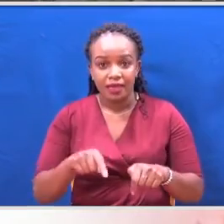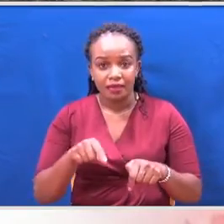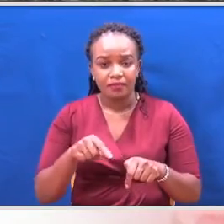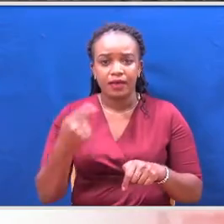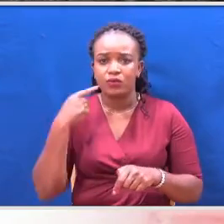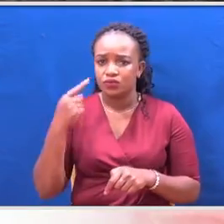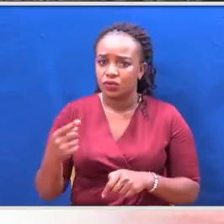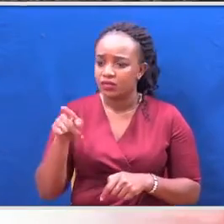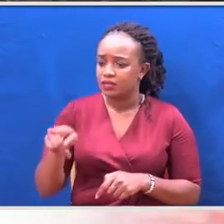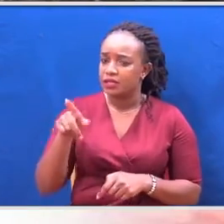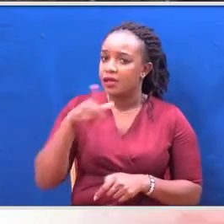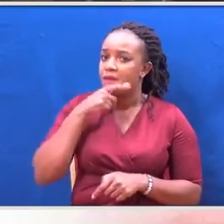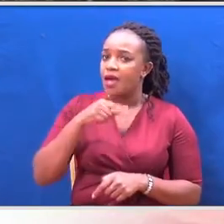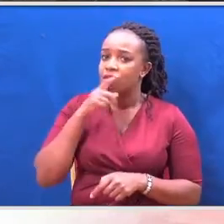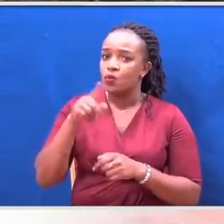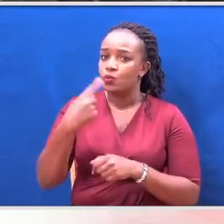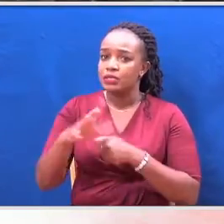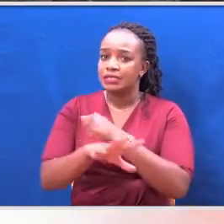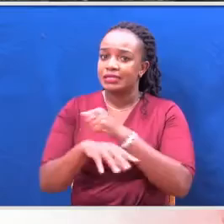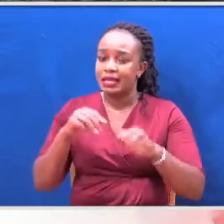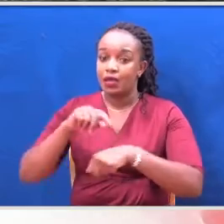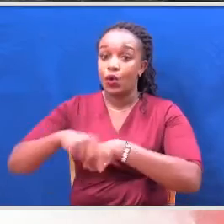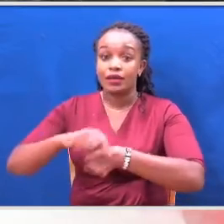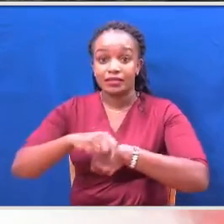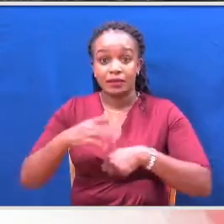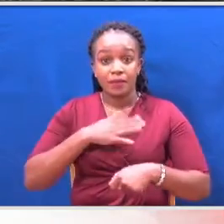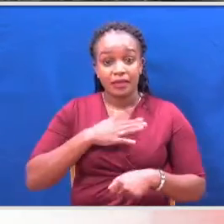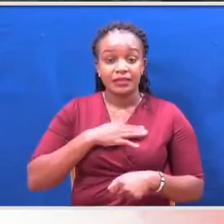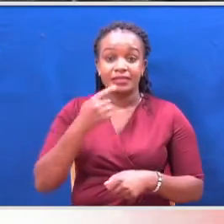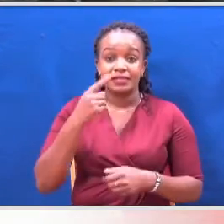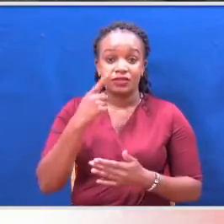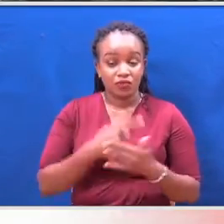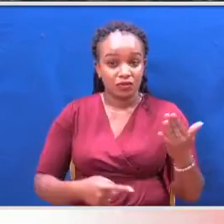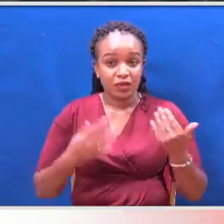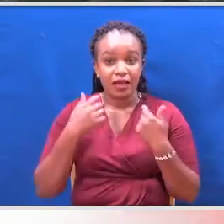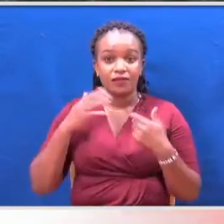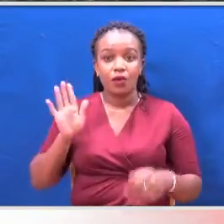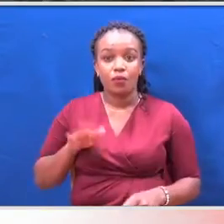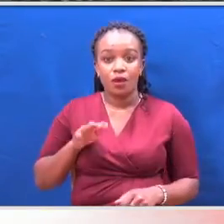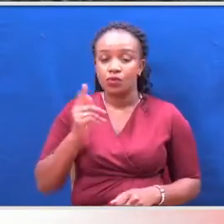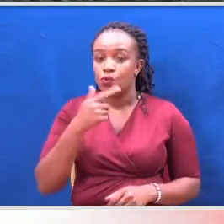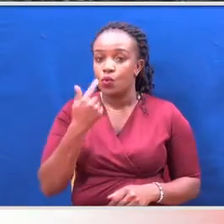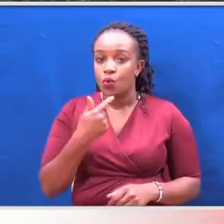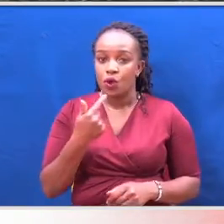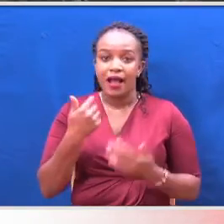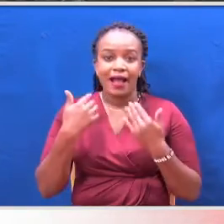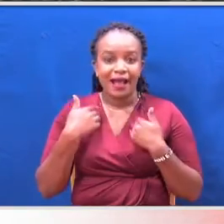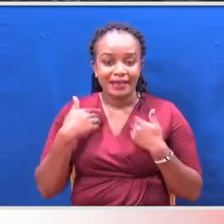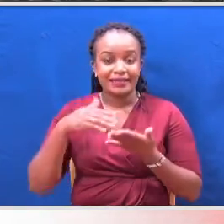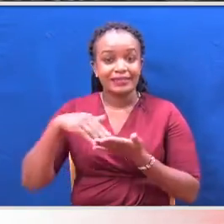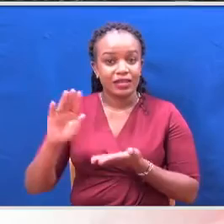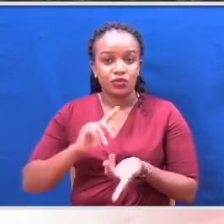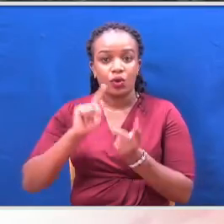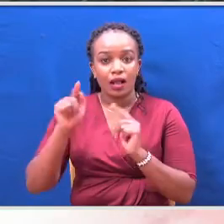mwenyewe ndio huyu ndiye anaiba machungwa yangu. Kumuuliza anasema kuna mama alikuwa amemtuma aje apakie machungwa kwa gari.